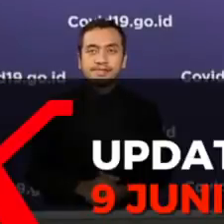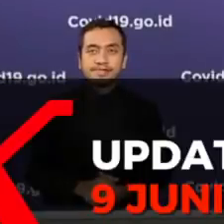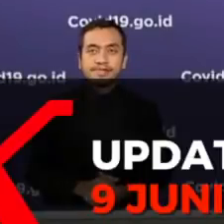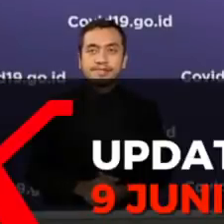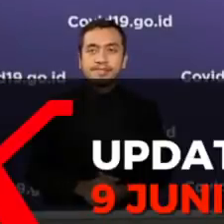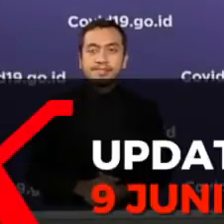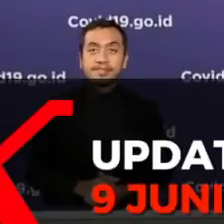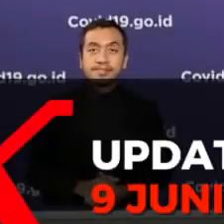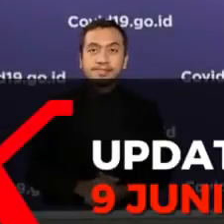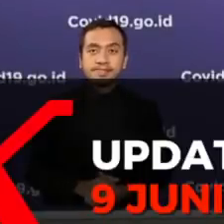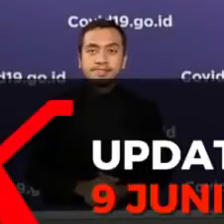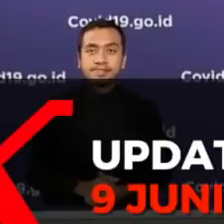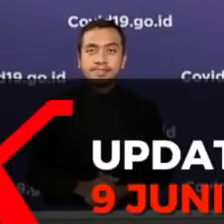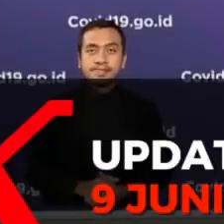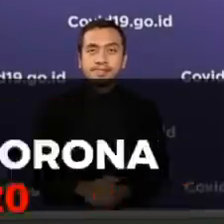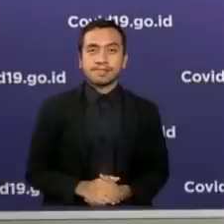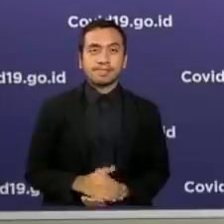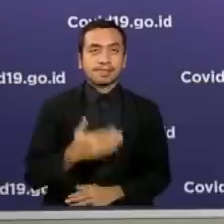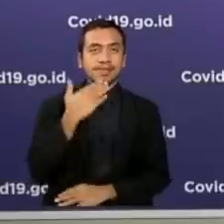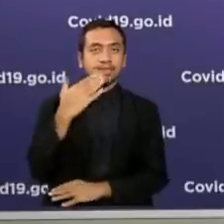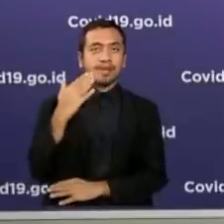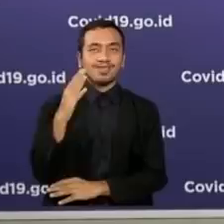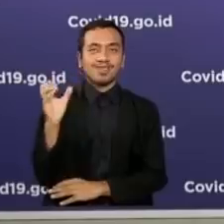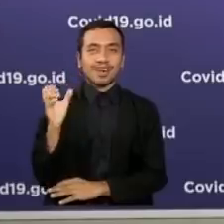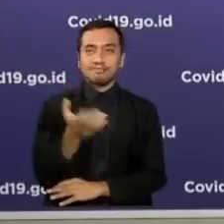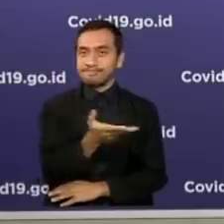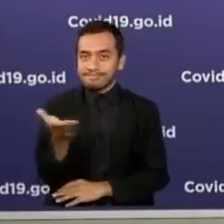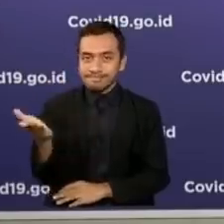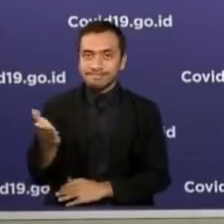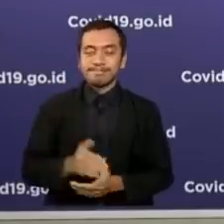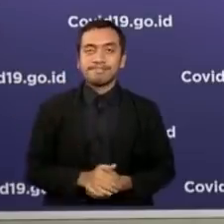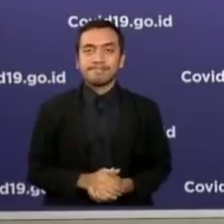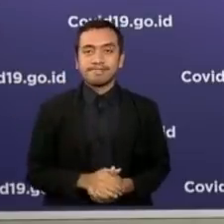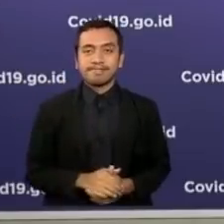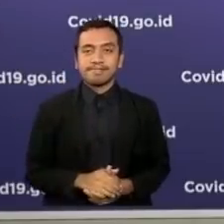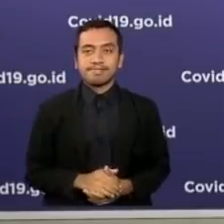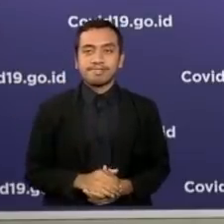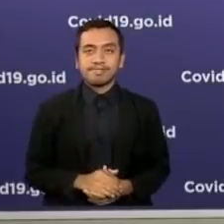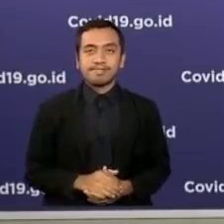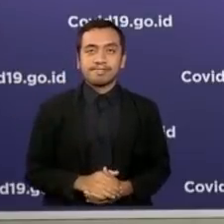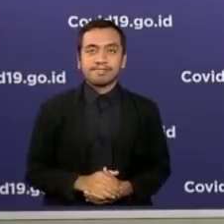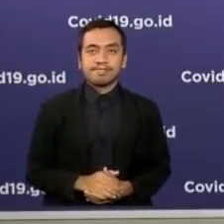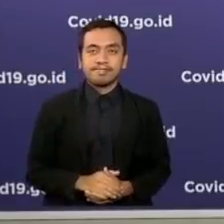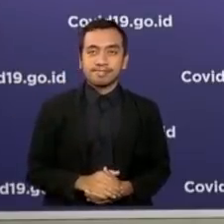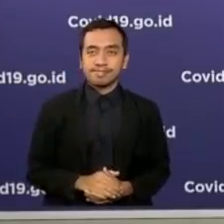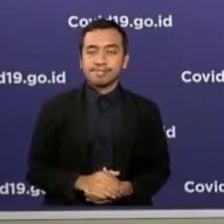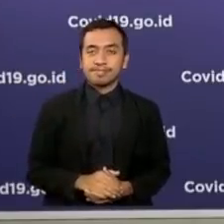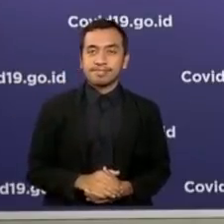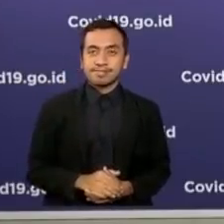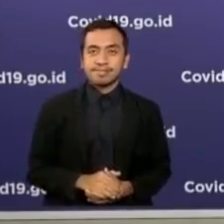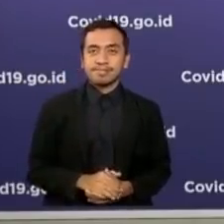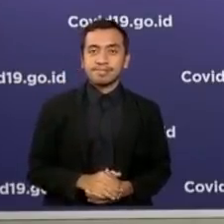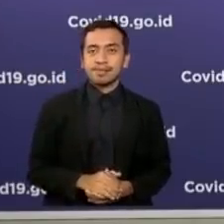hai hai Hai selamat sore saudara-saudaraku sekalian kembali kami akan sampaikan perkembangan